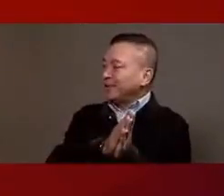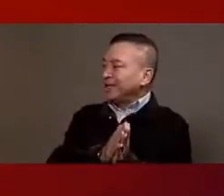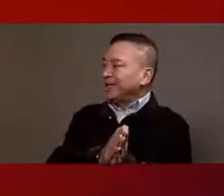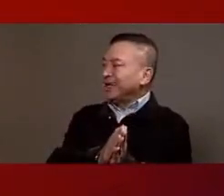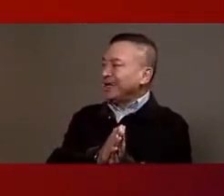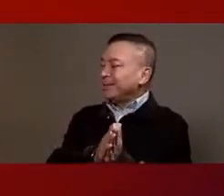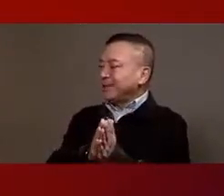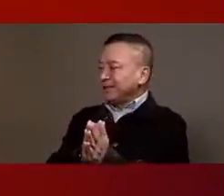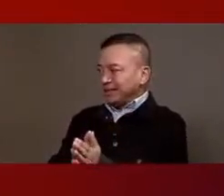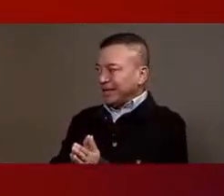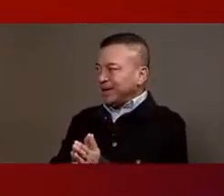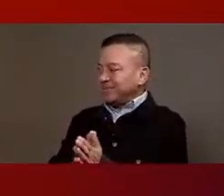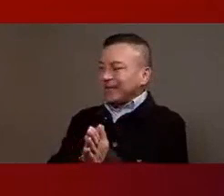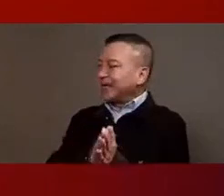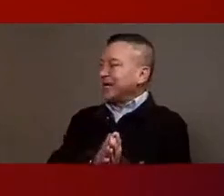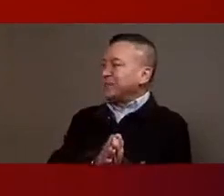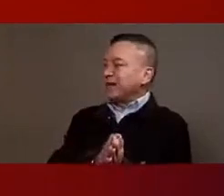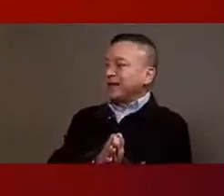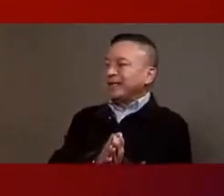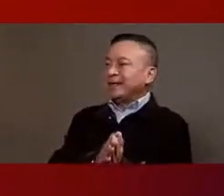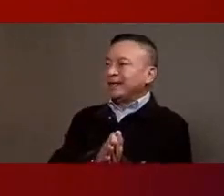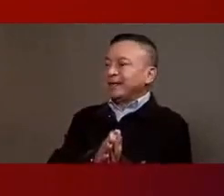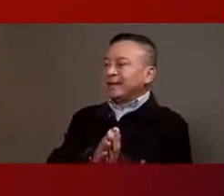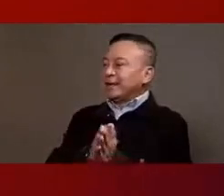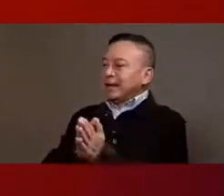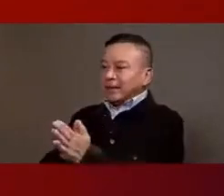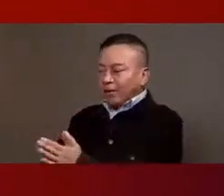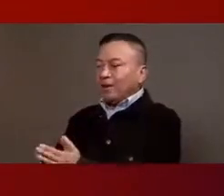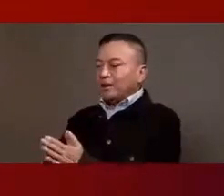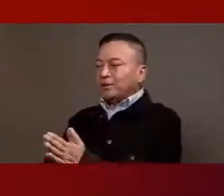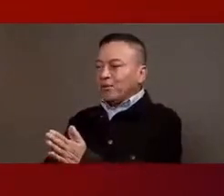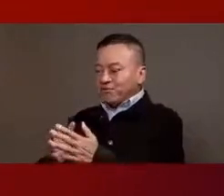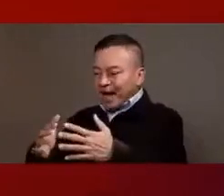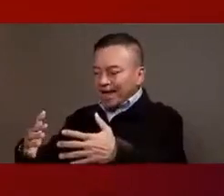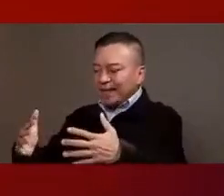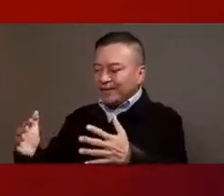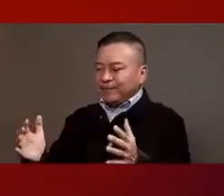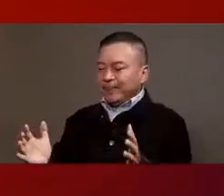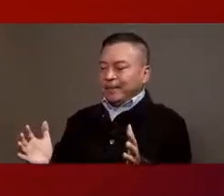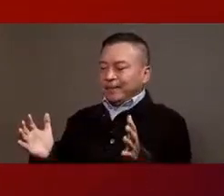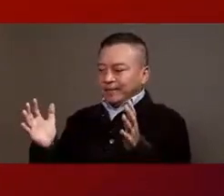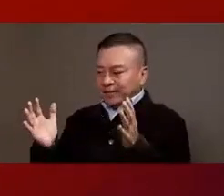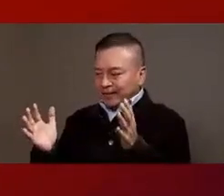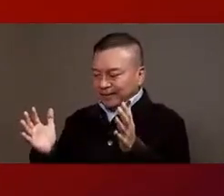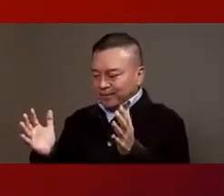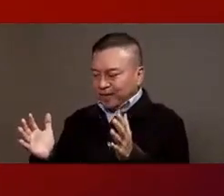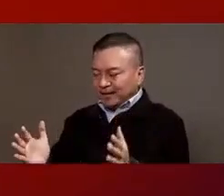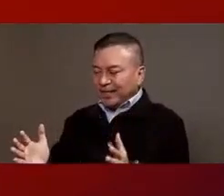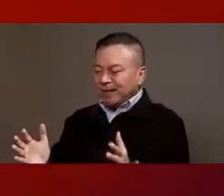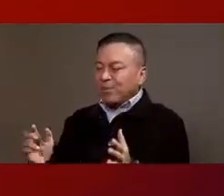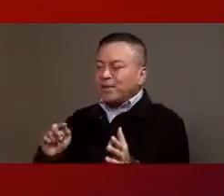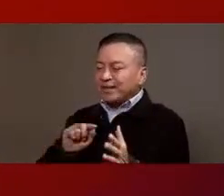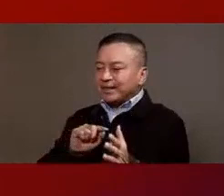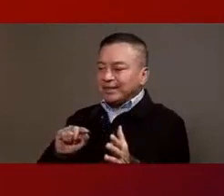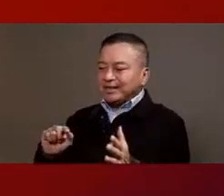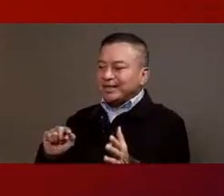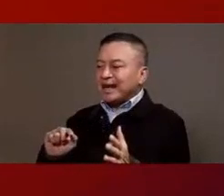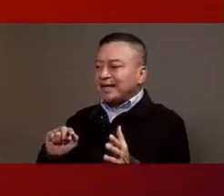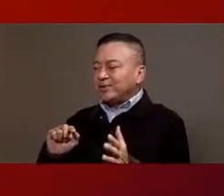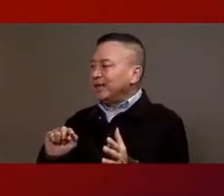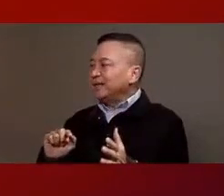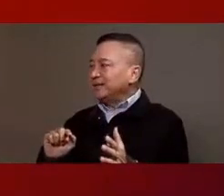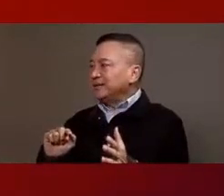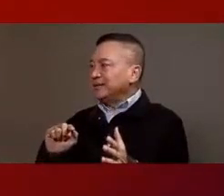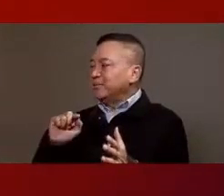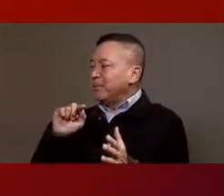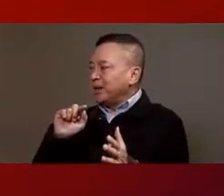ามปกติครับที่ติดตามสถานการณ์มาก็ทุกฝ่ายหรือว่าสิ่งที่ผมอยากจะขีดเส้นใ